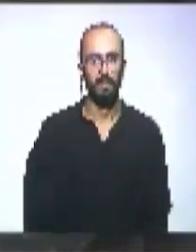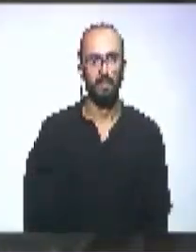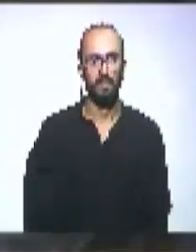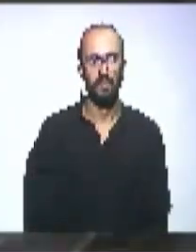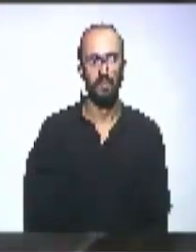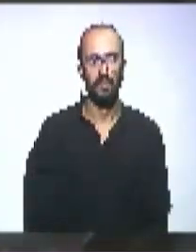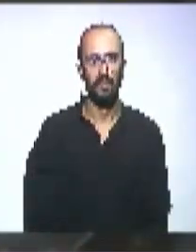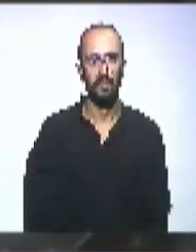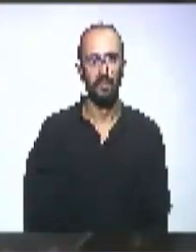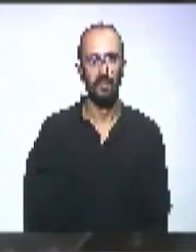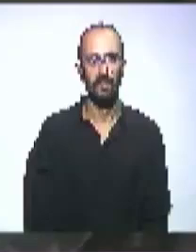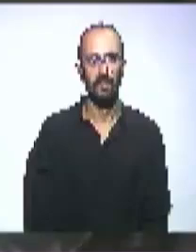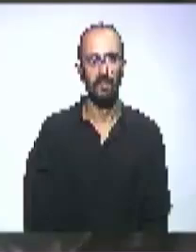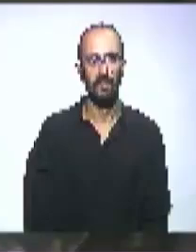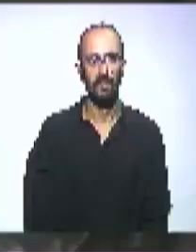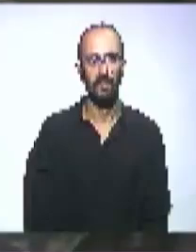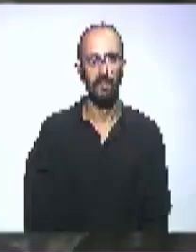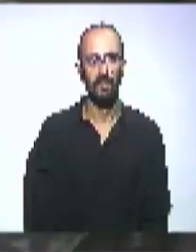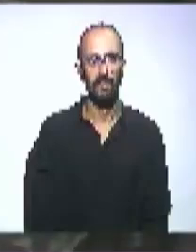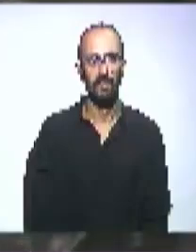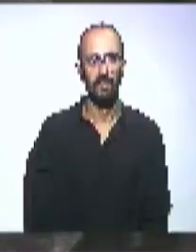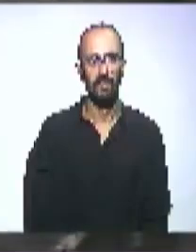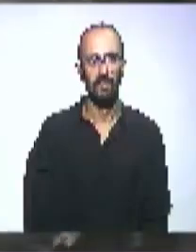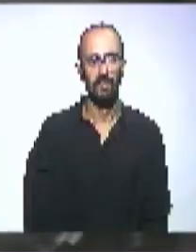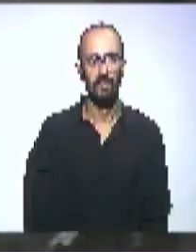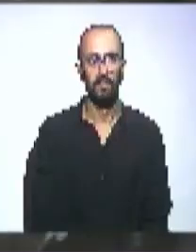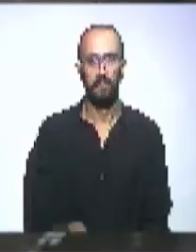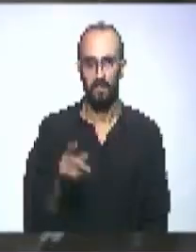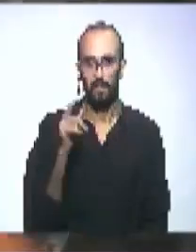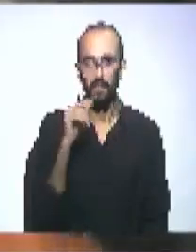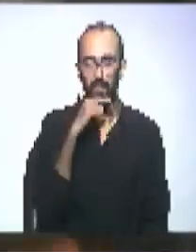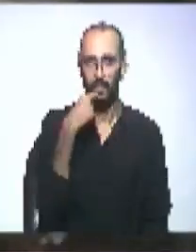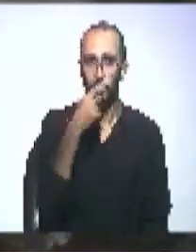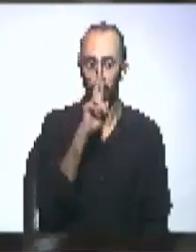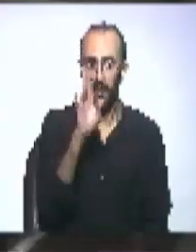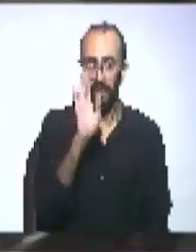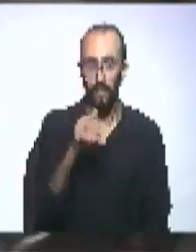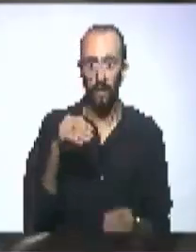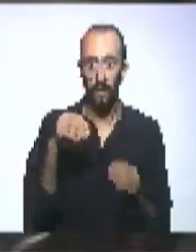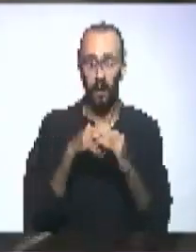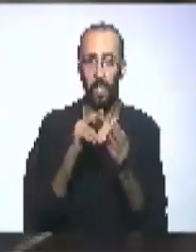خلي بالك يعني احنا ينفع نعمل جواها جبنه؟ اه طبعا.